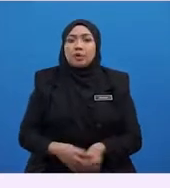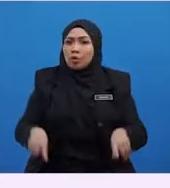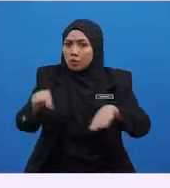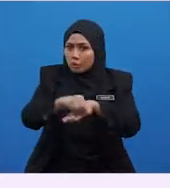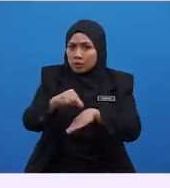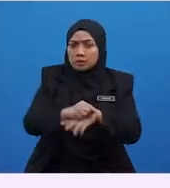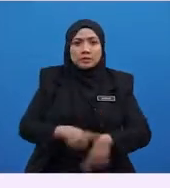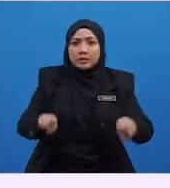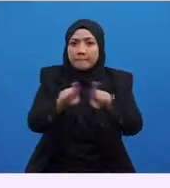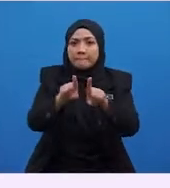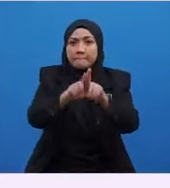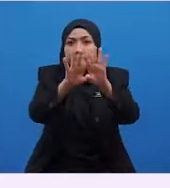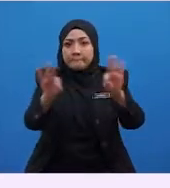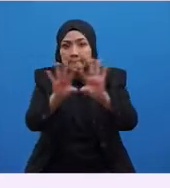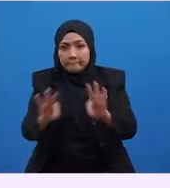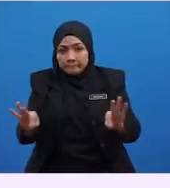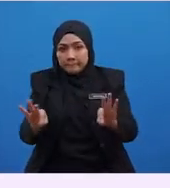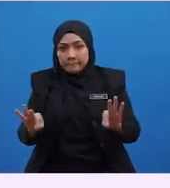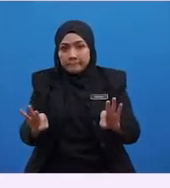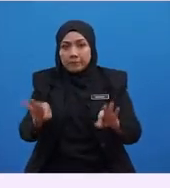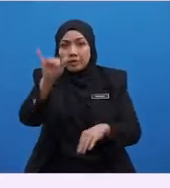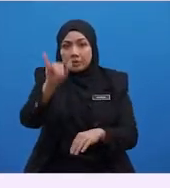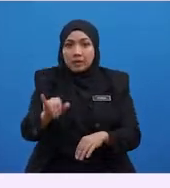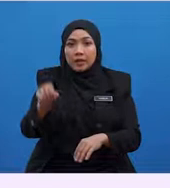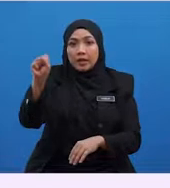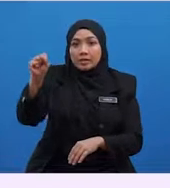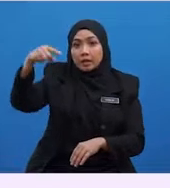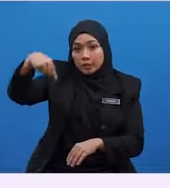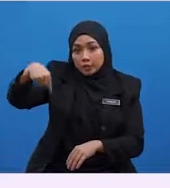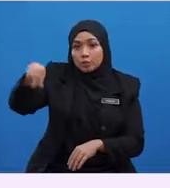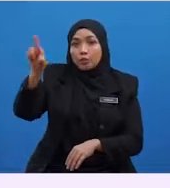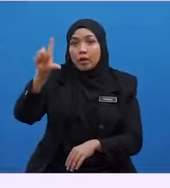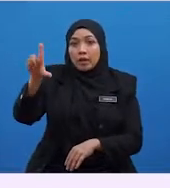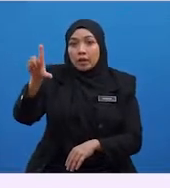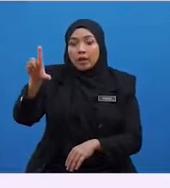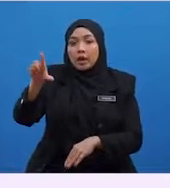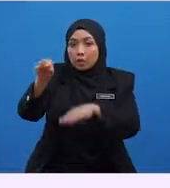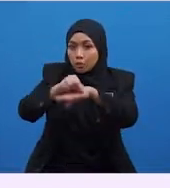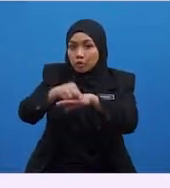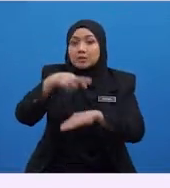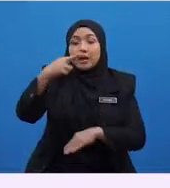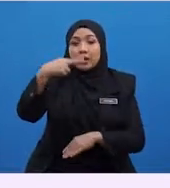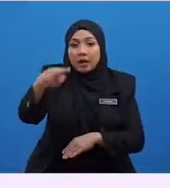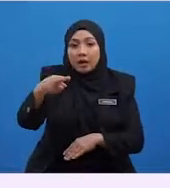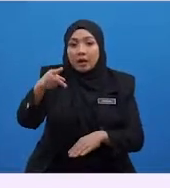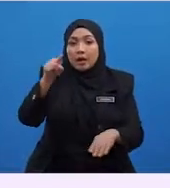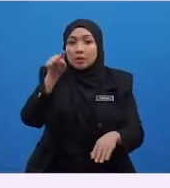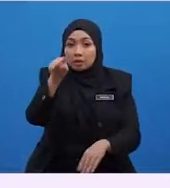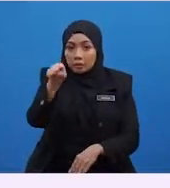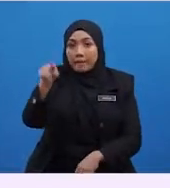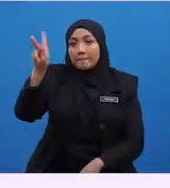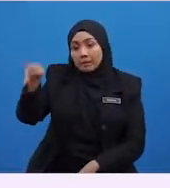bahasa pertanyaan atau SQL yang ditulis menggunakan arahan kod PHP.